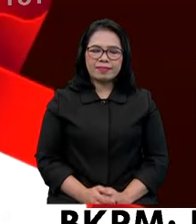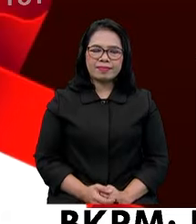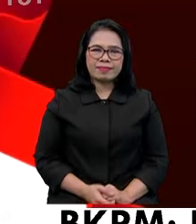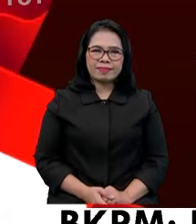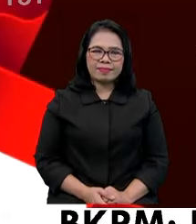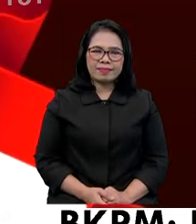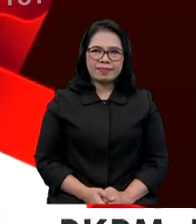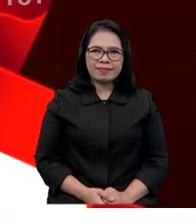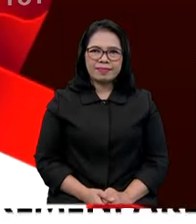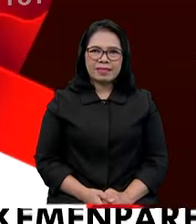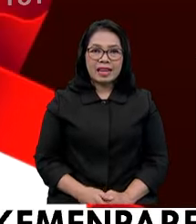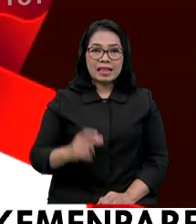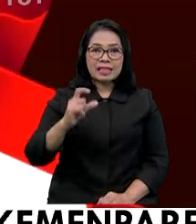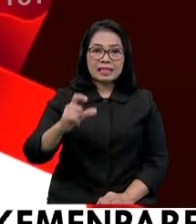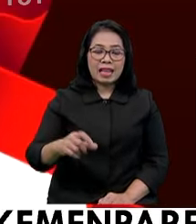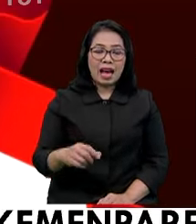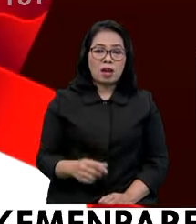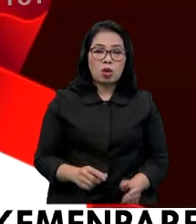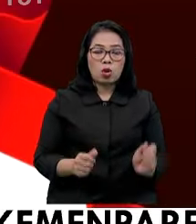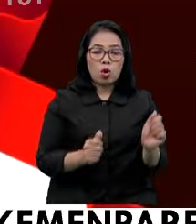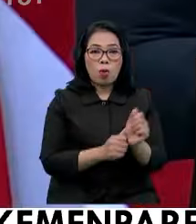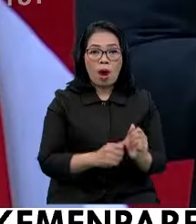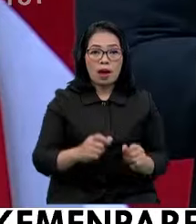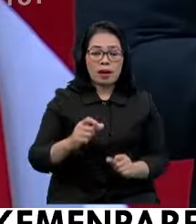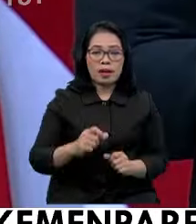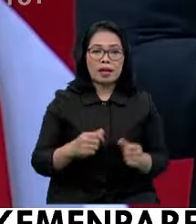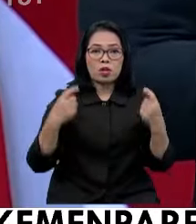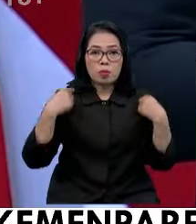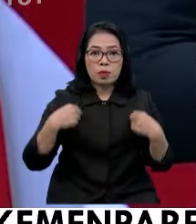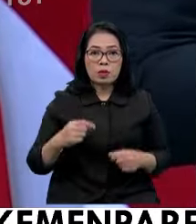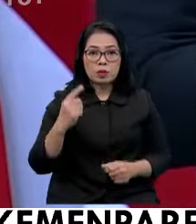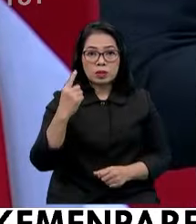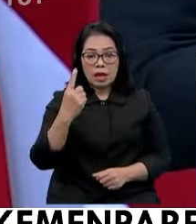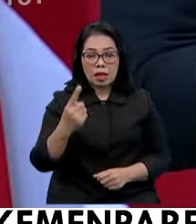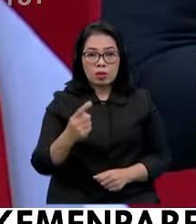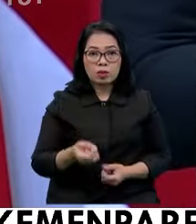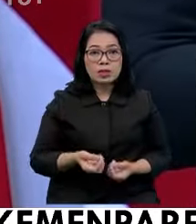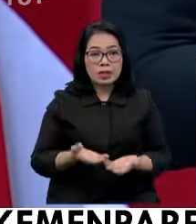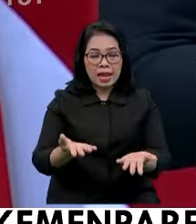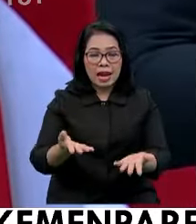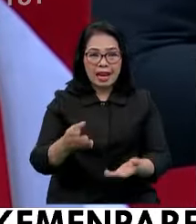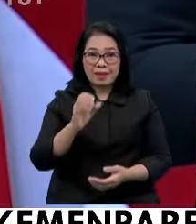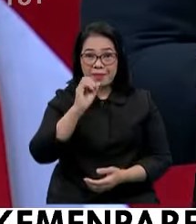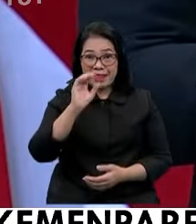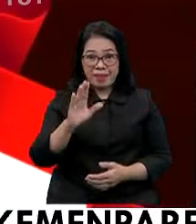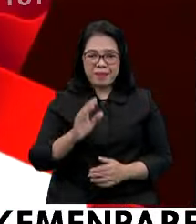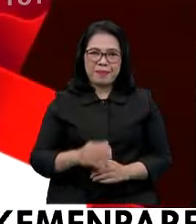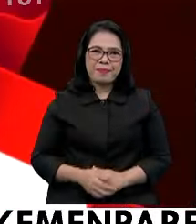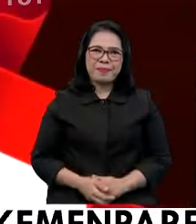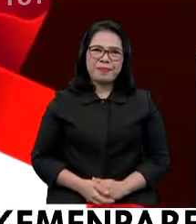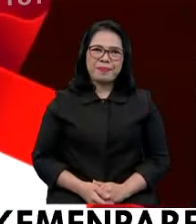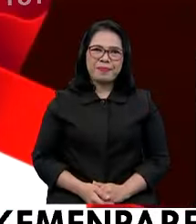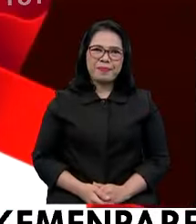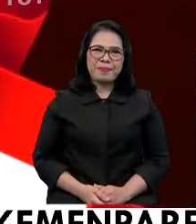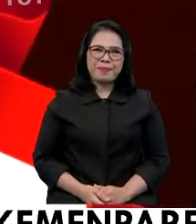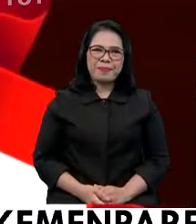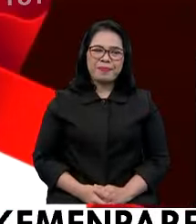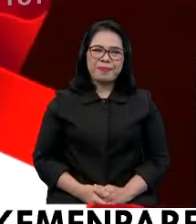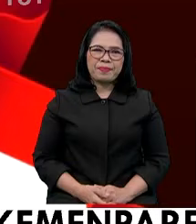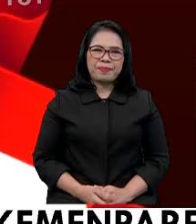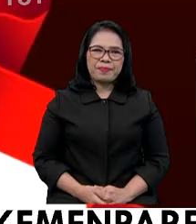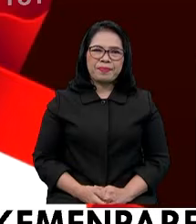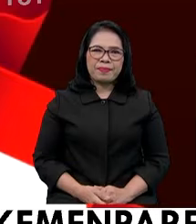terima kasih calon wakil gubernur nomor urut 1 Anda dipersilakan menanggapi waktu anda 1 menit dimulai saat berbicara